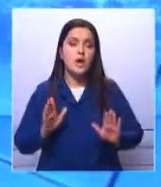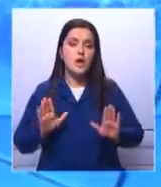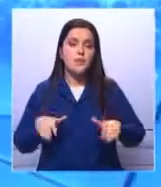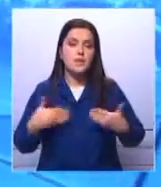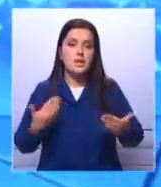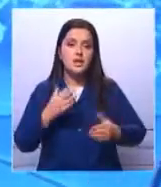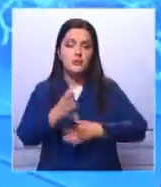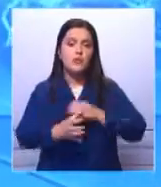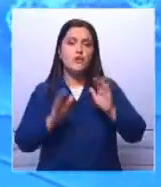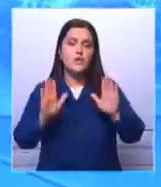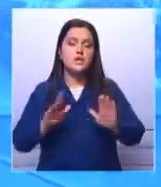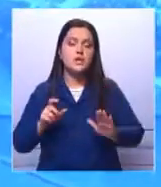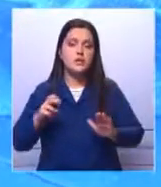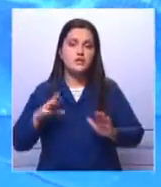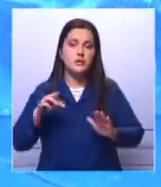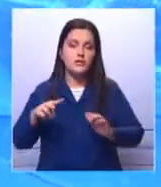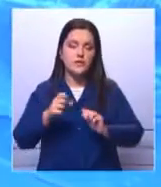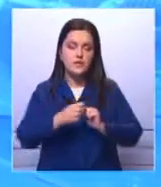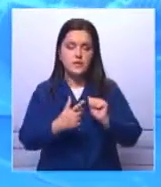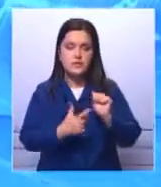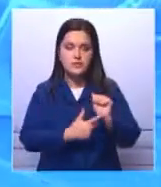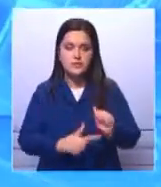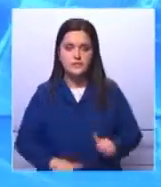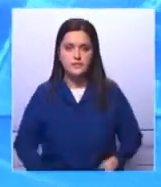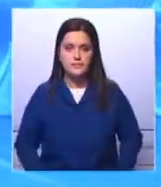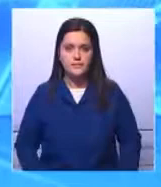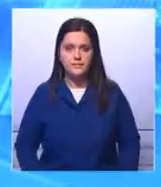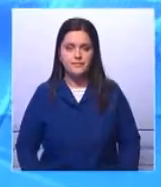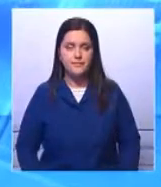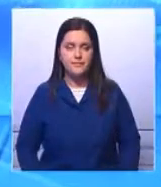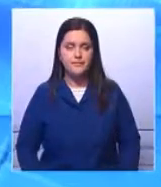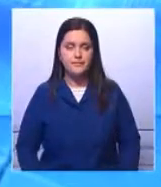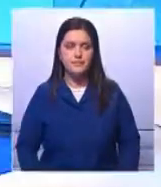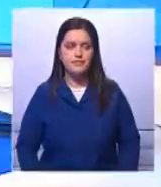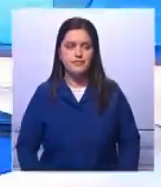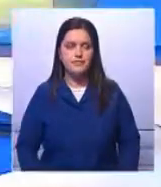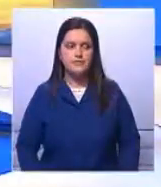проектов, которые представят на международной выставке «Экспо-2017».